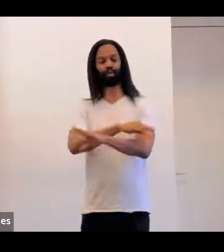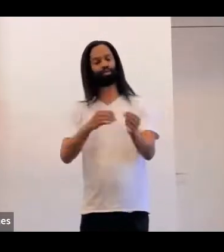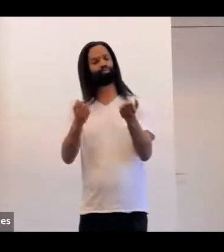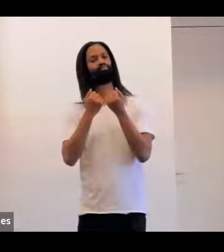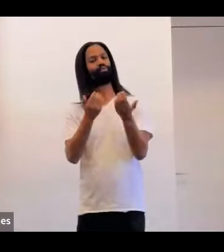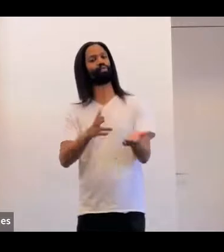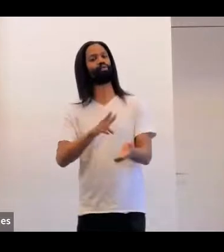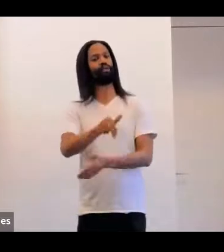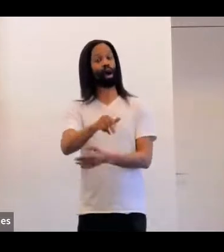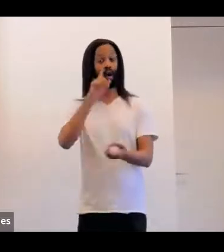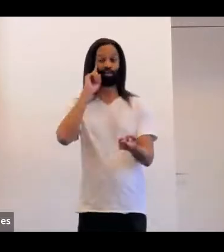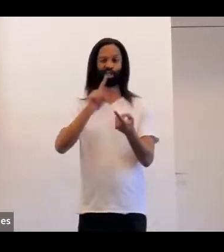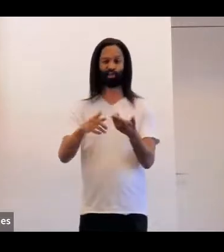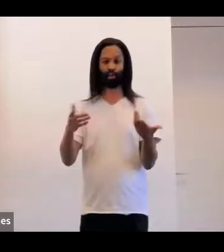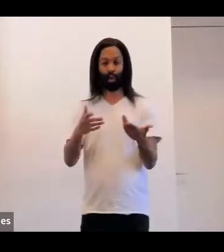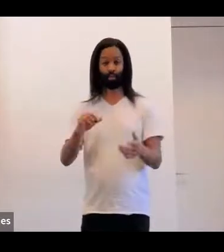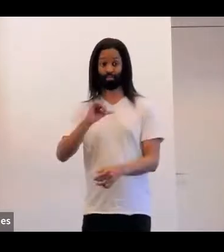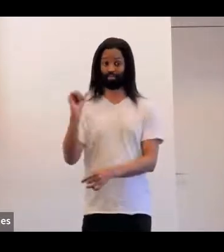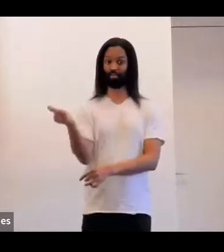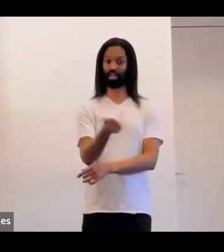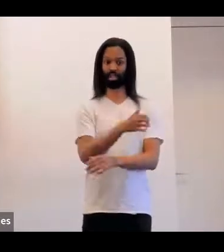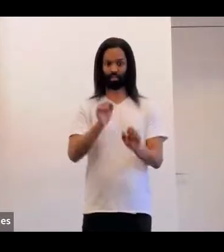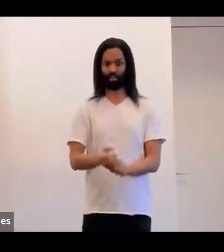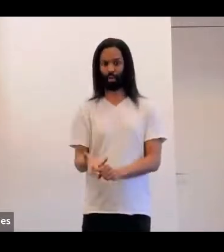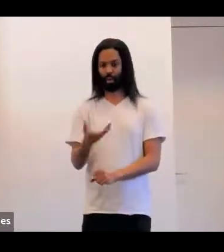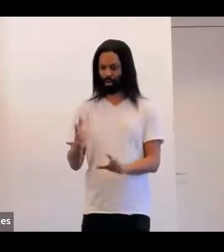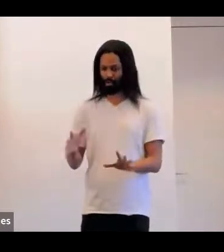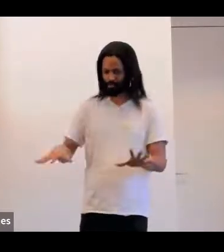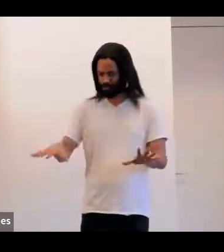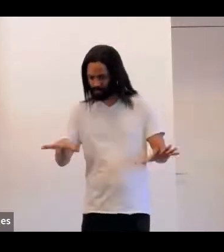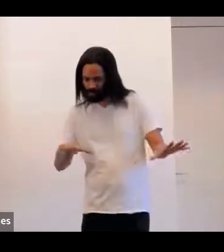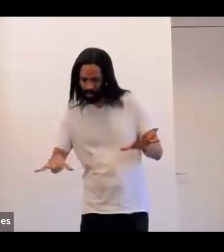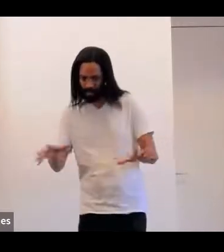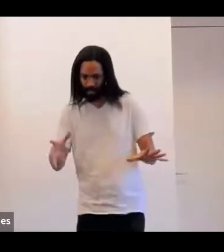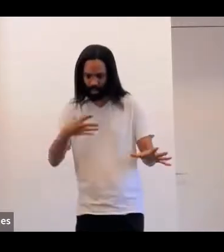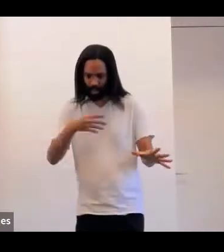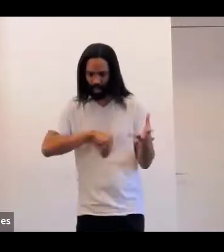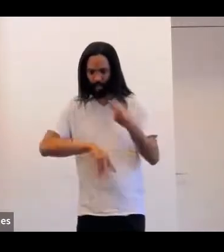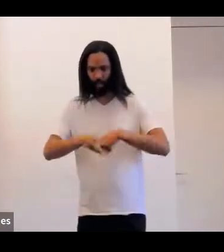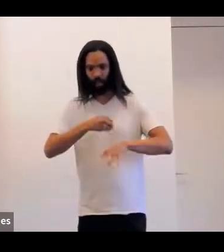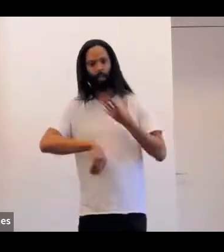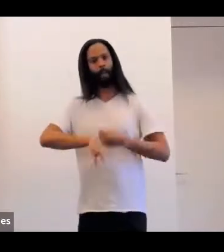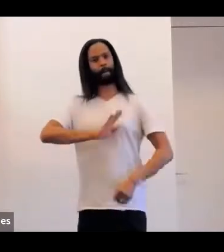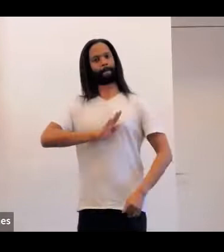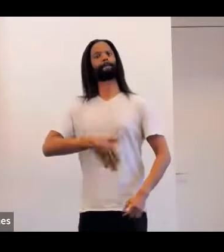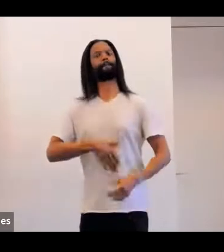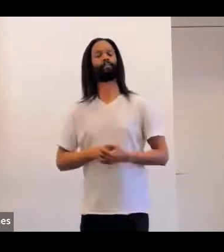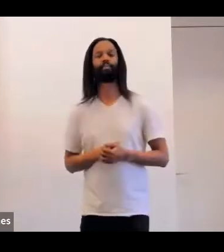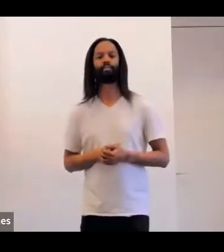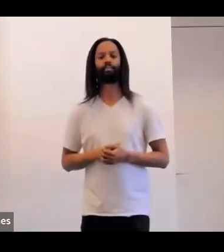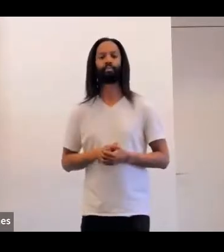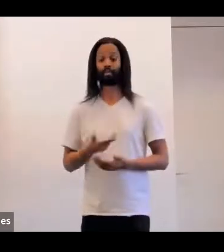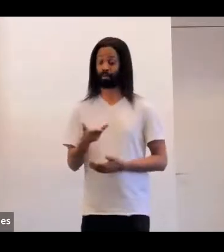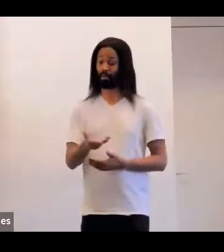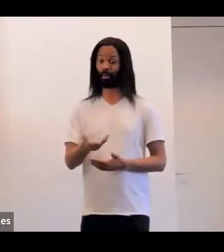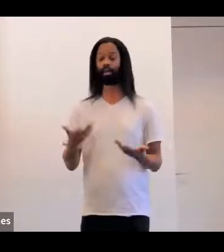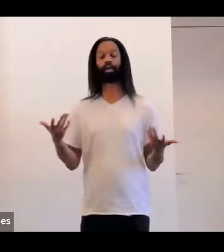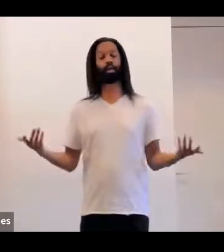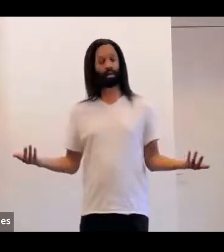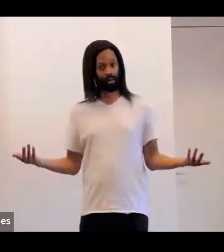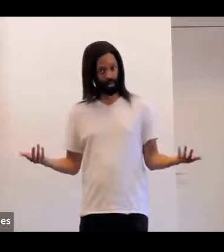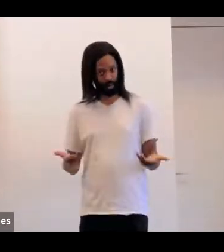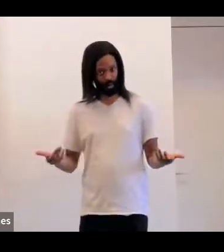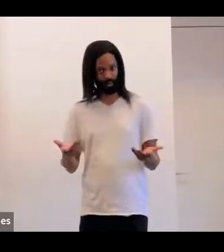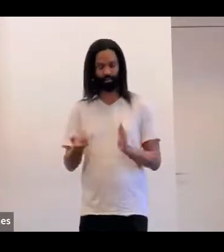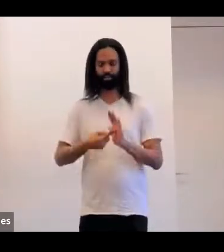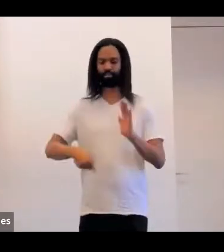marge d'appropriation de l'espace. Cet espace de vie, fondé sur le principe de l'hébergement inconditionnel, à haut